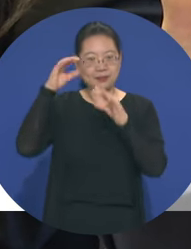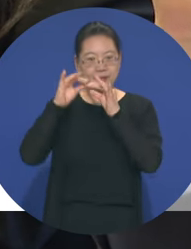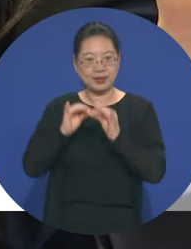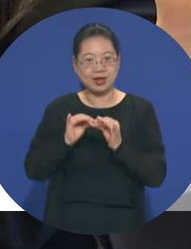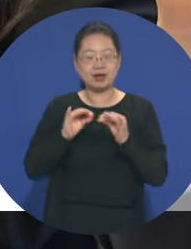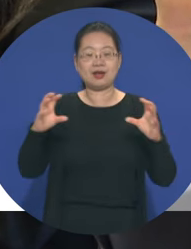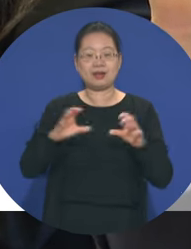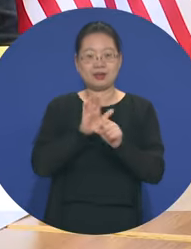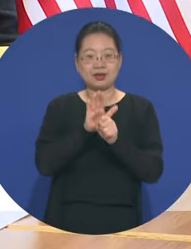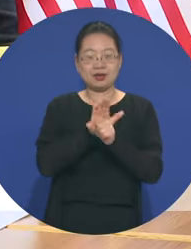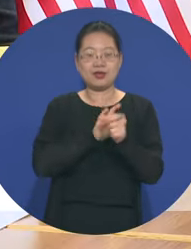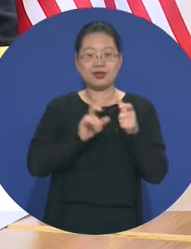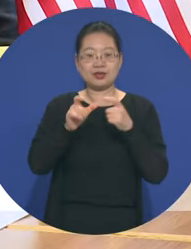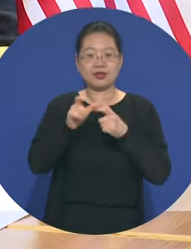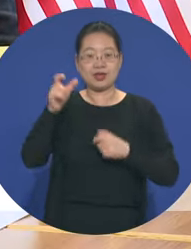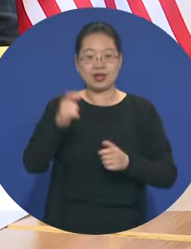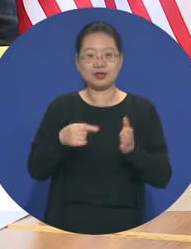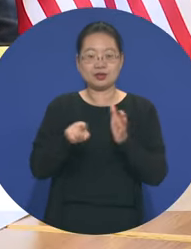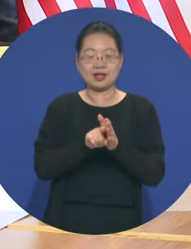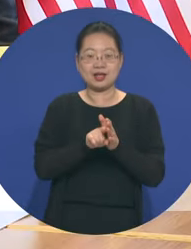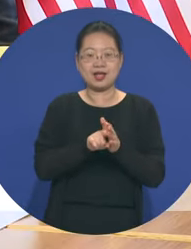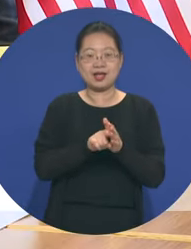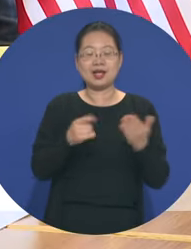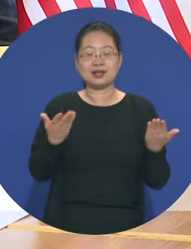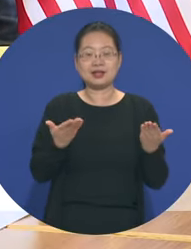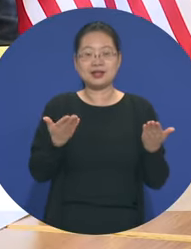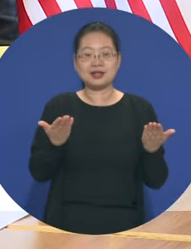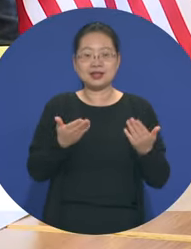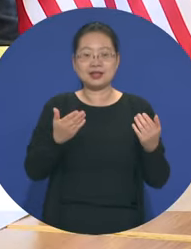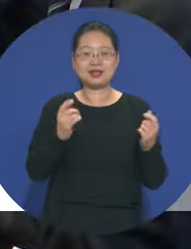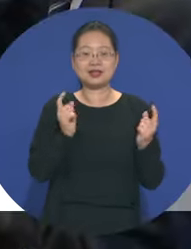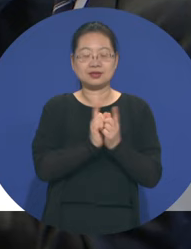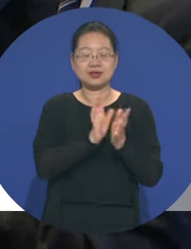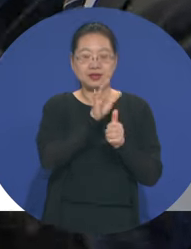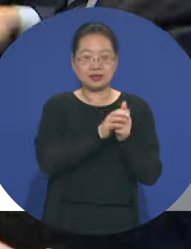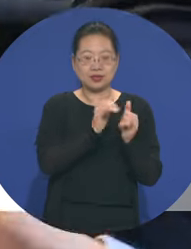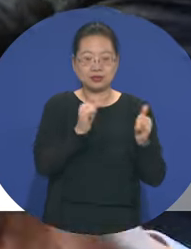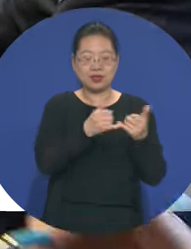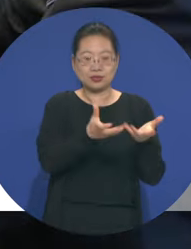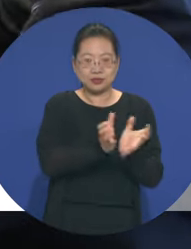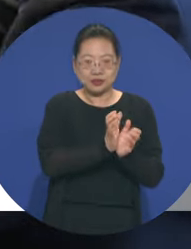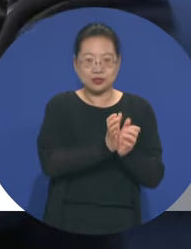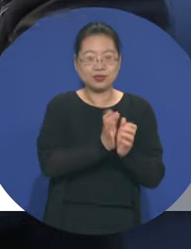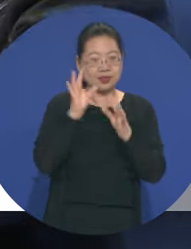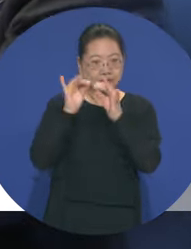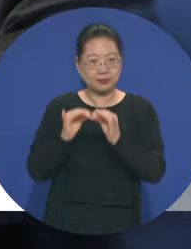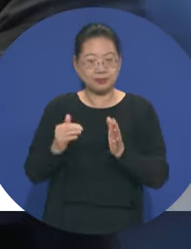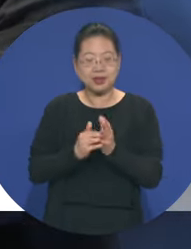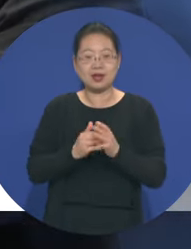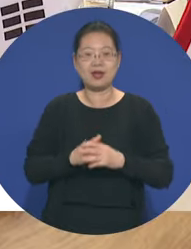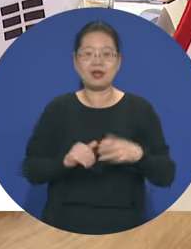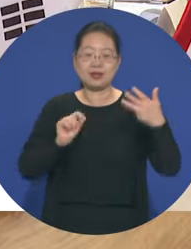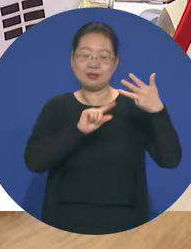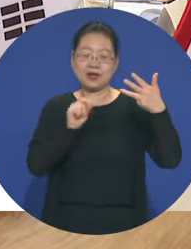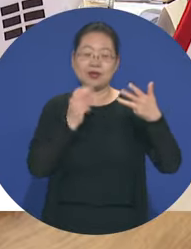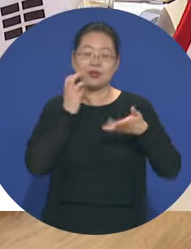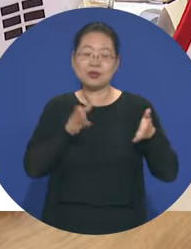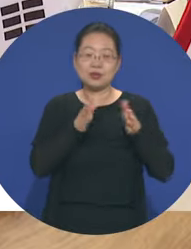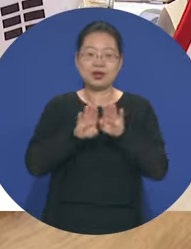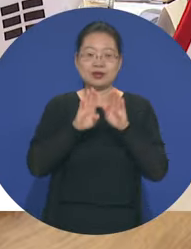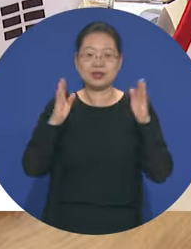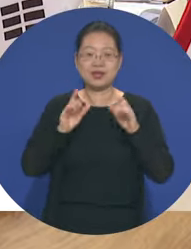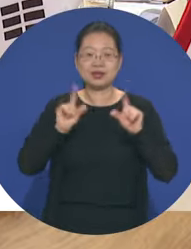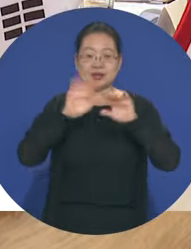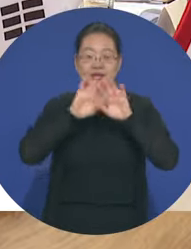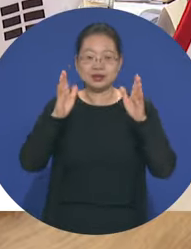협력을 더욱 공고히하기 위한 실무 협의의 구성에도 의견을 모았습니다 이와 관련해 김지사는 오는 8월 경도 열리는